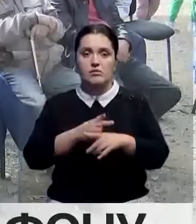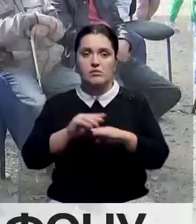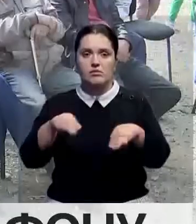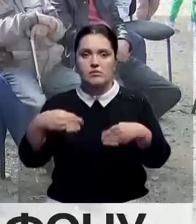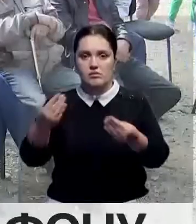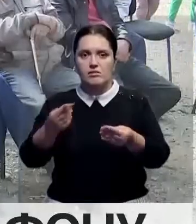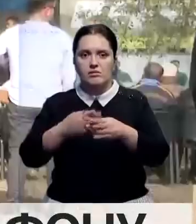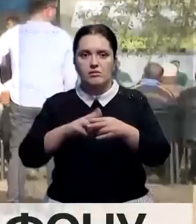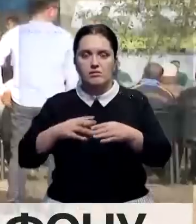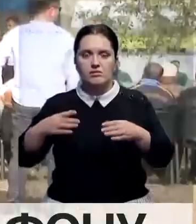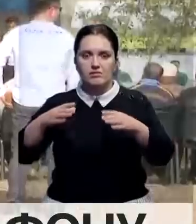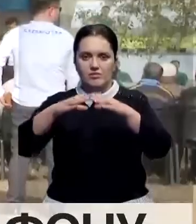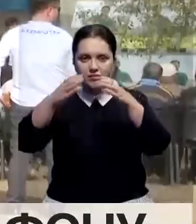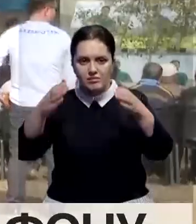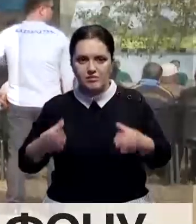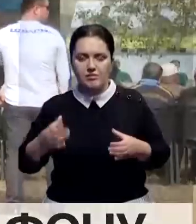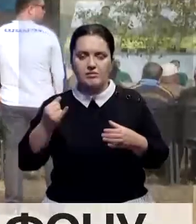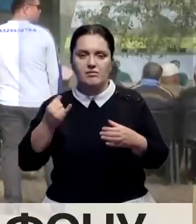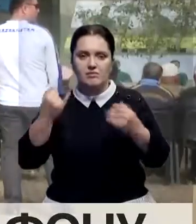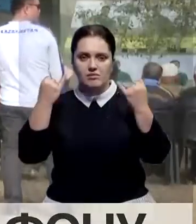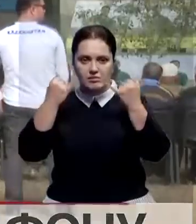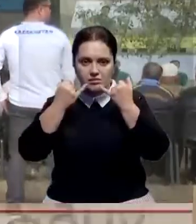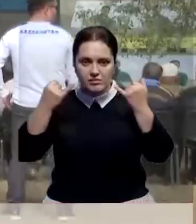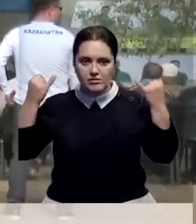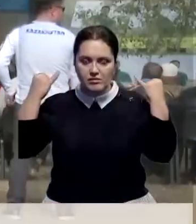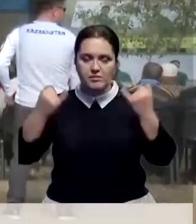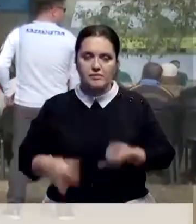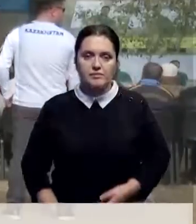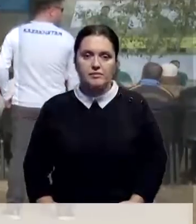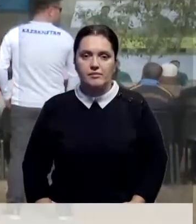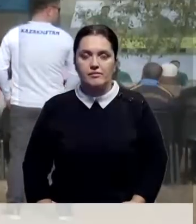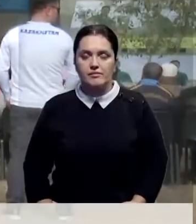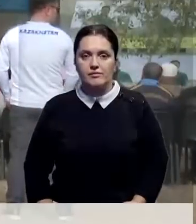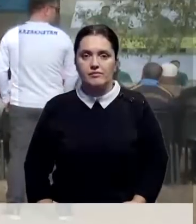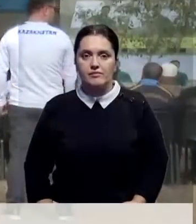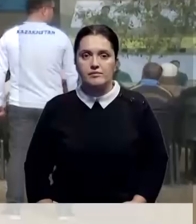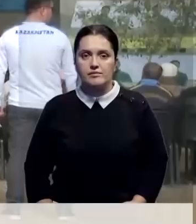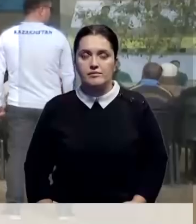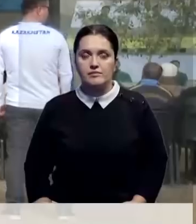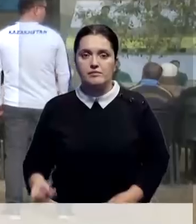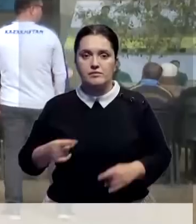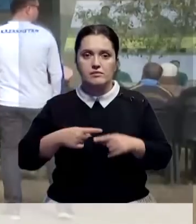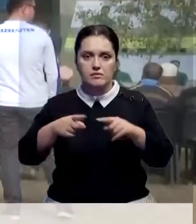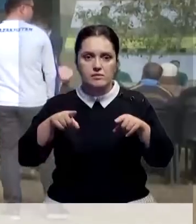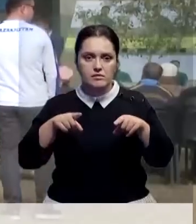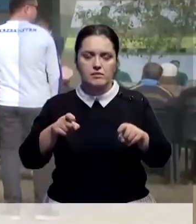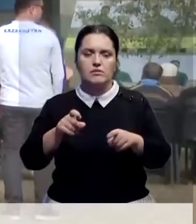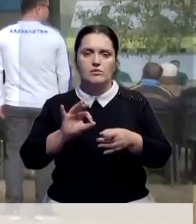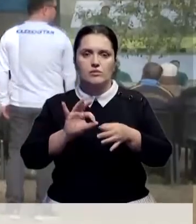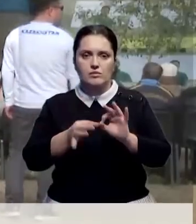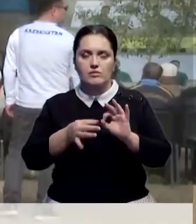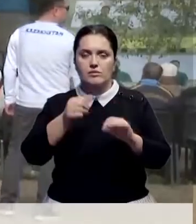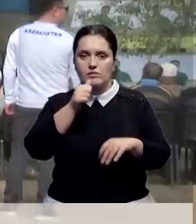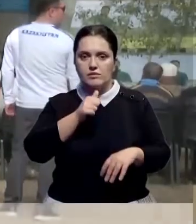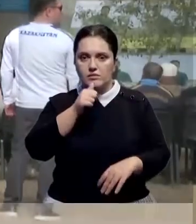лучшими сбруями и седлами. Марафон требует от всадника и его скакуна большой выносливости. Это длинный забег, очень сложное испытание. Пусть их путь будет